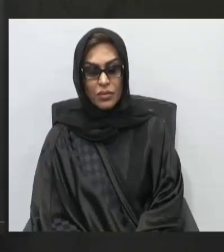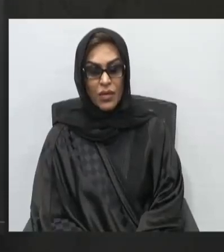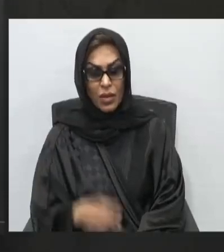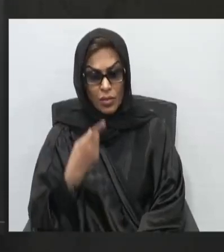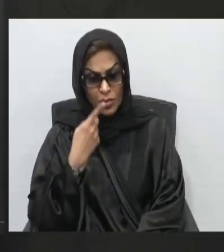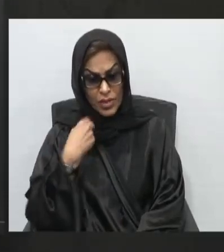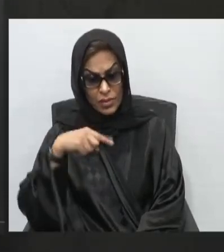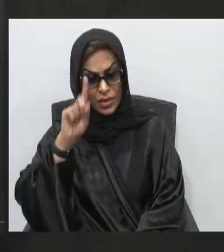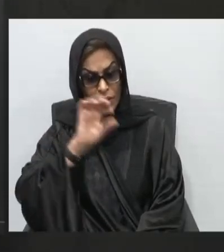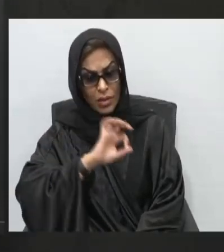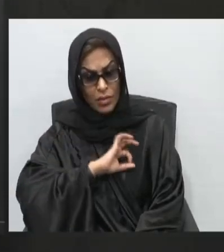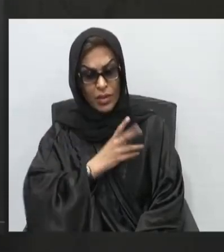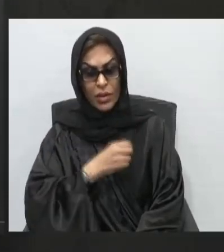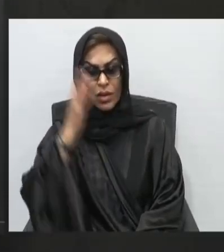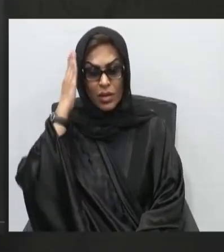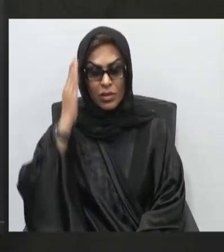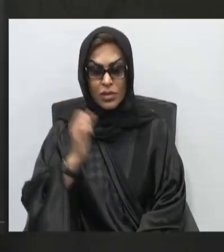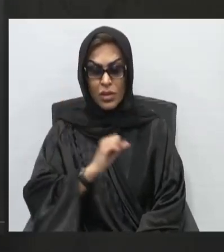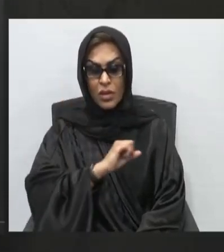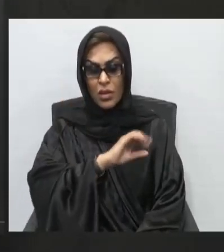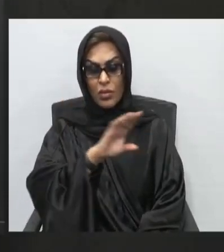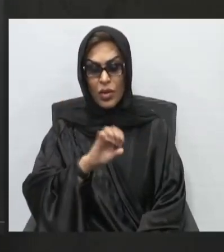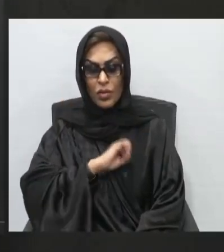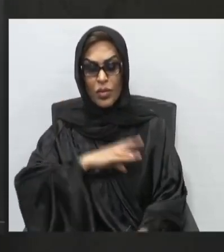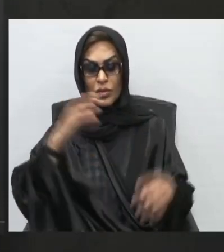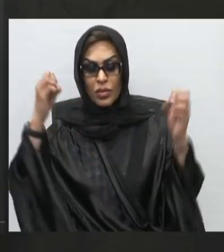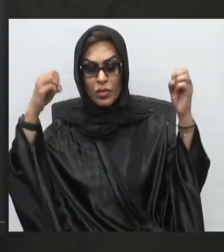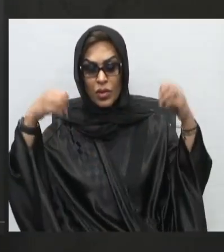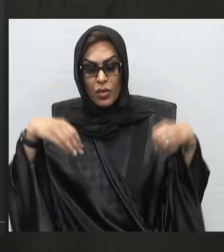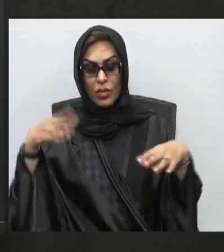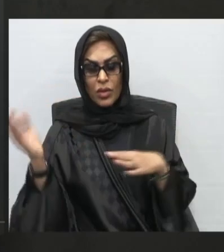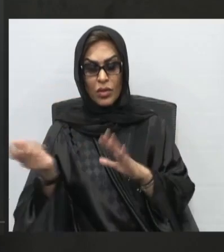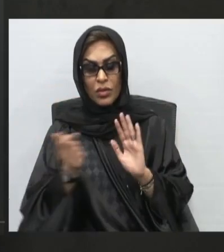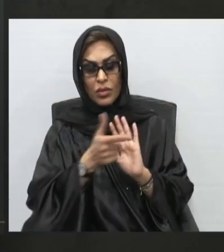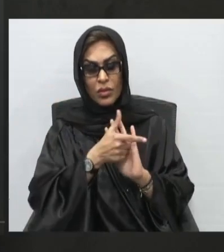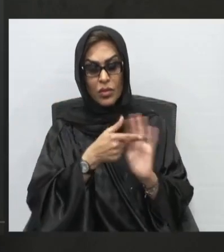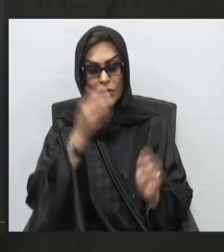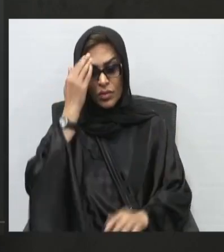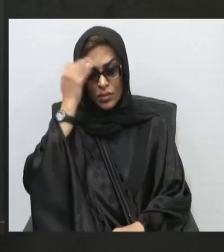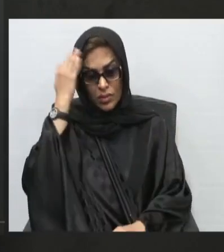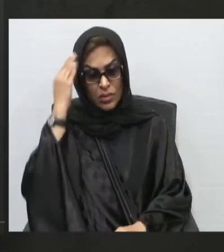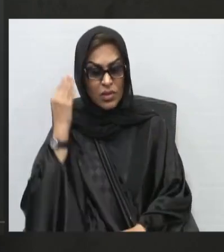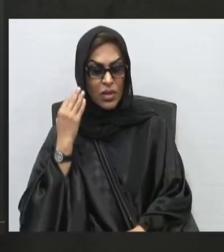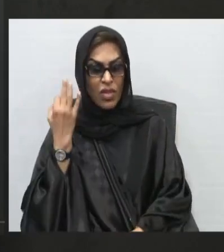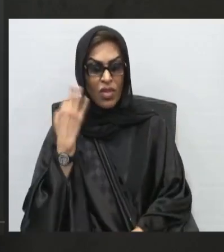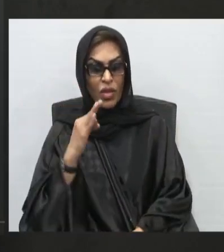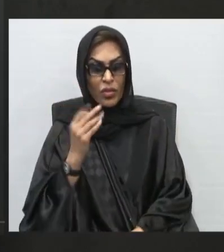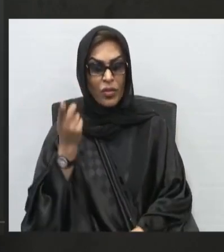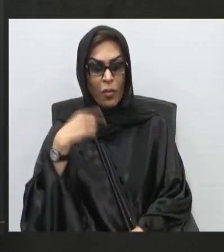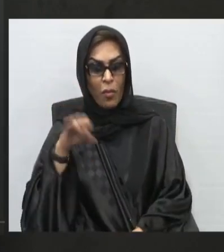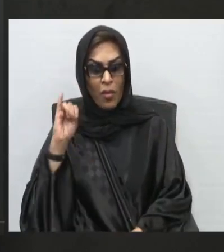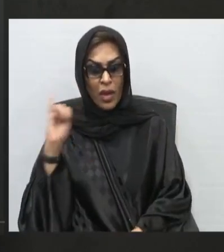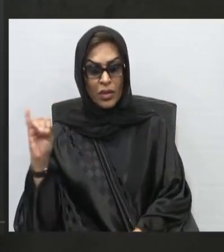بسم الله الرحمن الرحيم السلام عليكم ورحمه الله وبركاته مرحبا بكم اعزائي طلاب الصف الثالث متوسط في